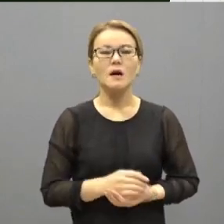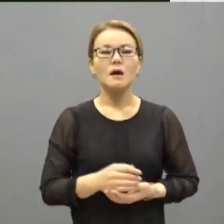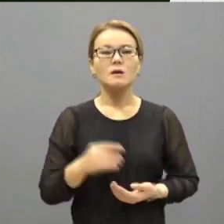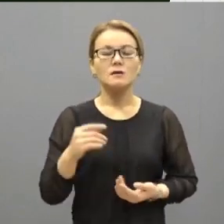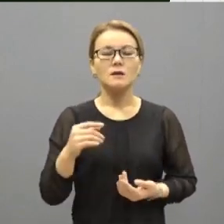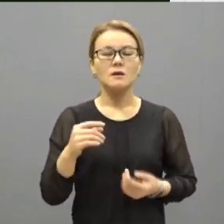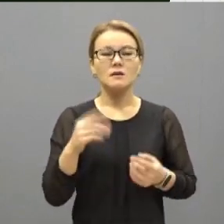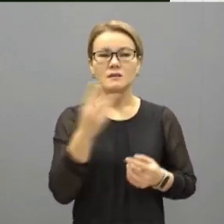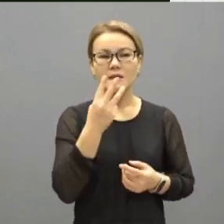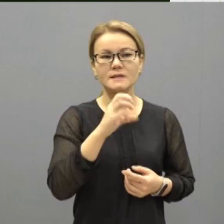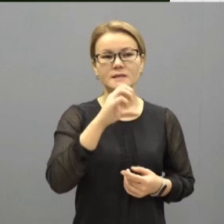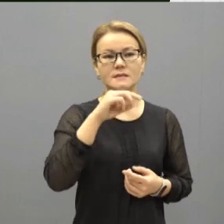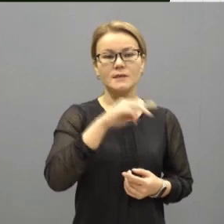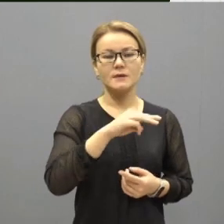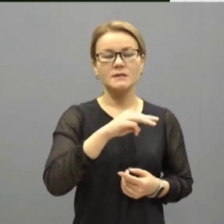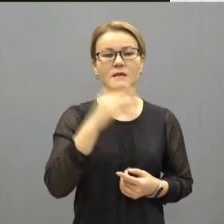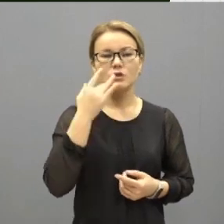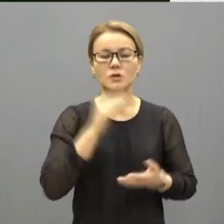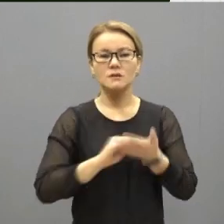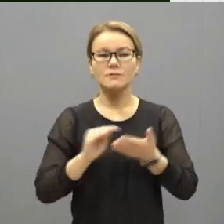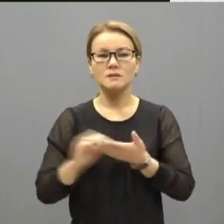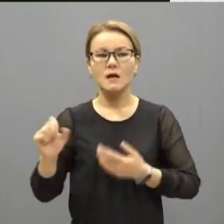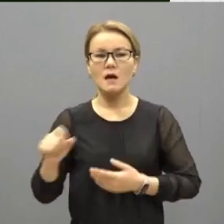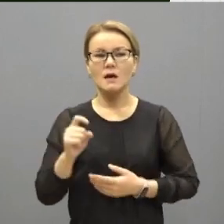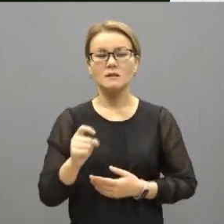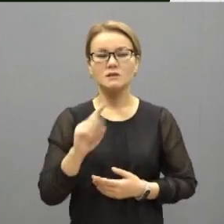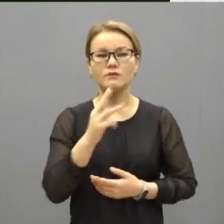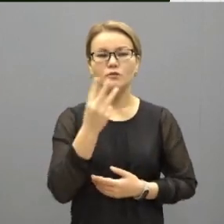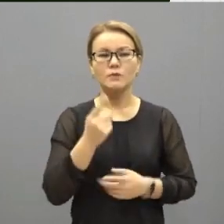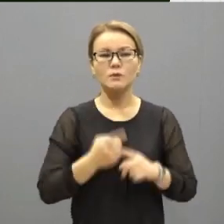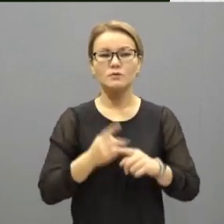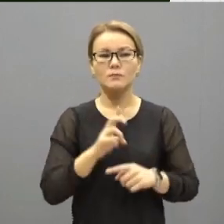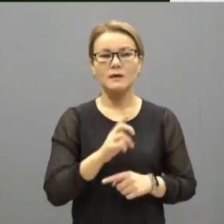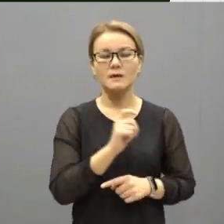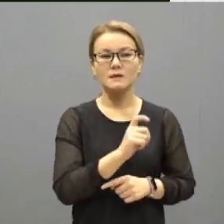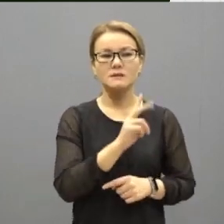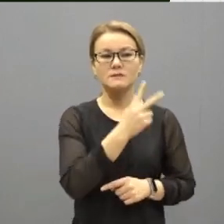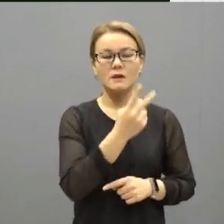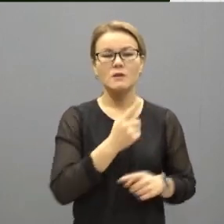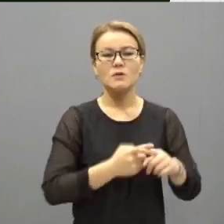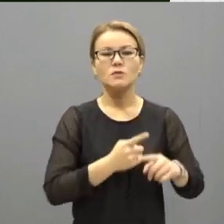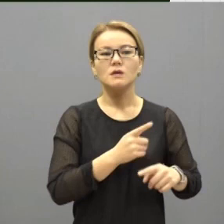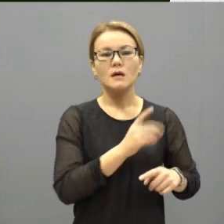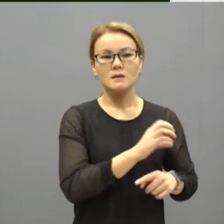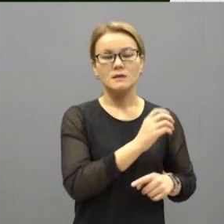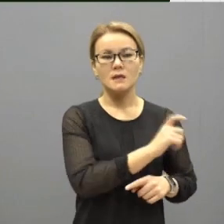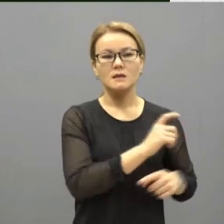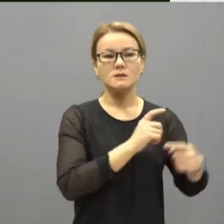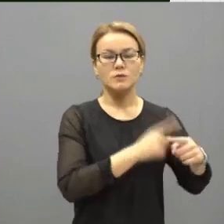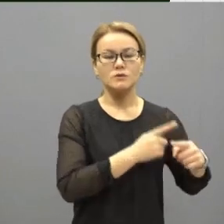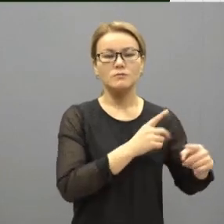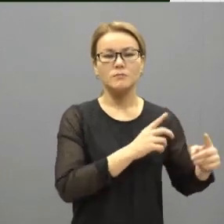соответственно, уравнение третьей степени, записанное в виде ах в кубе плюс bx в квадрате плюс cx плюс d равно нулю,